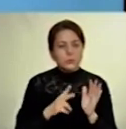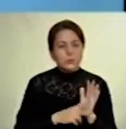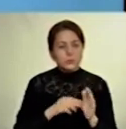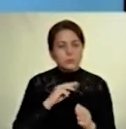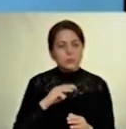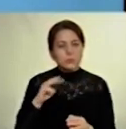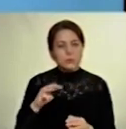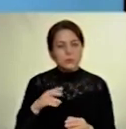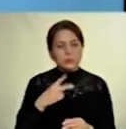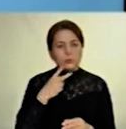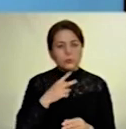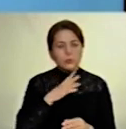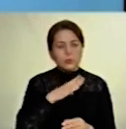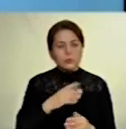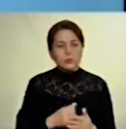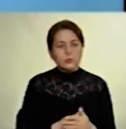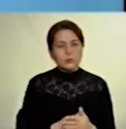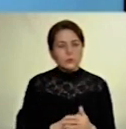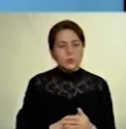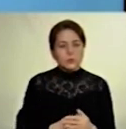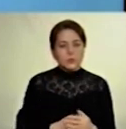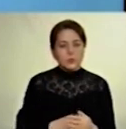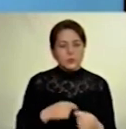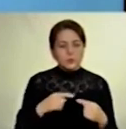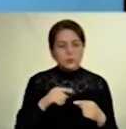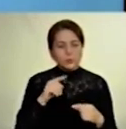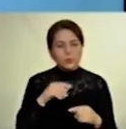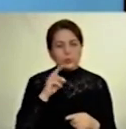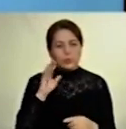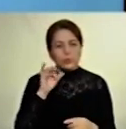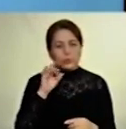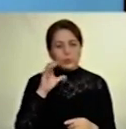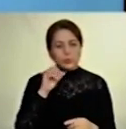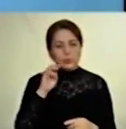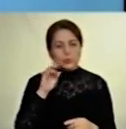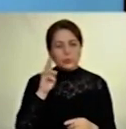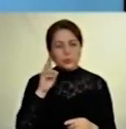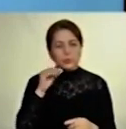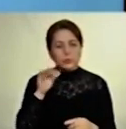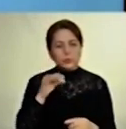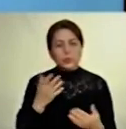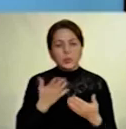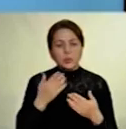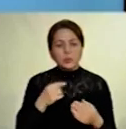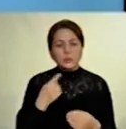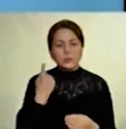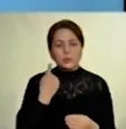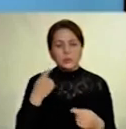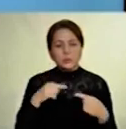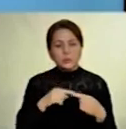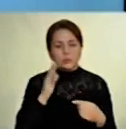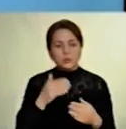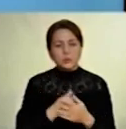17.188 mm ko'rsatkichlar berilgan. Aynan shu ko'rsatkichlar qaysi asbobga tegishli ekanligini biz ko'rsatishimiz